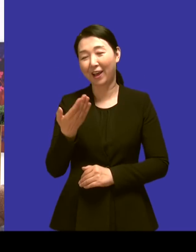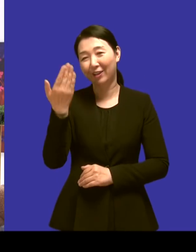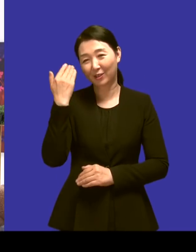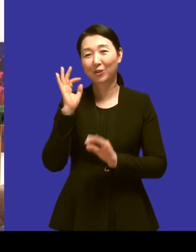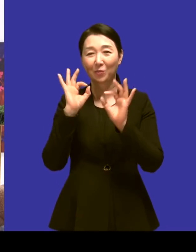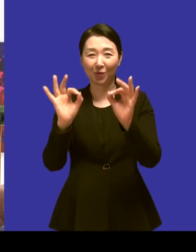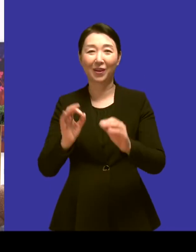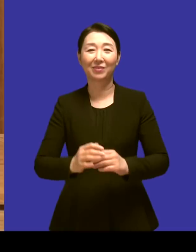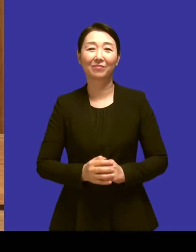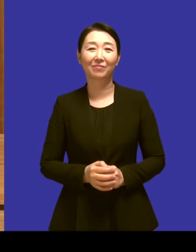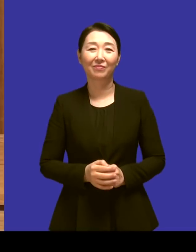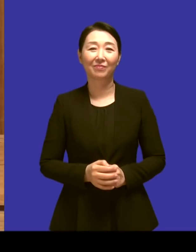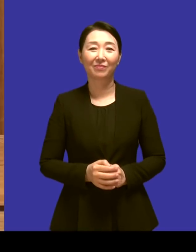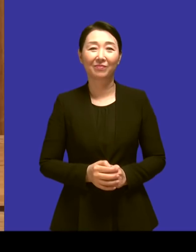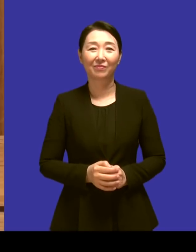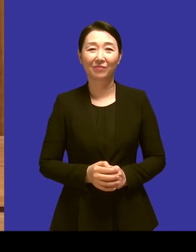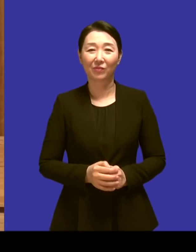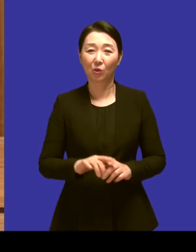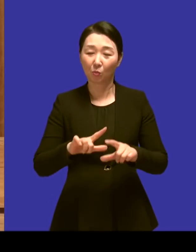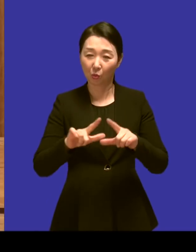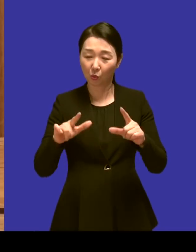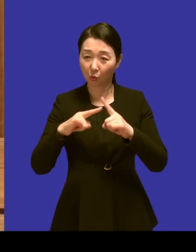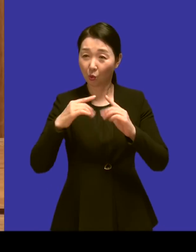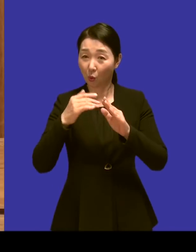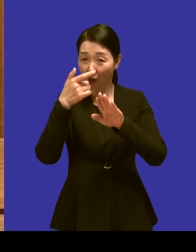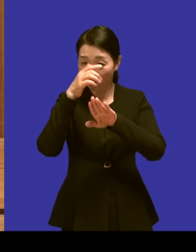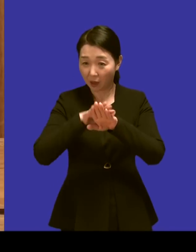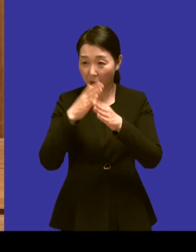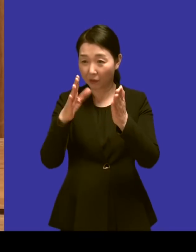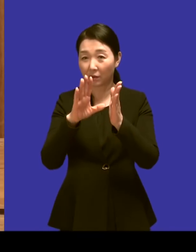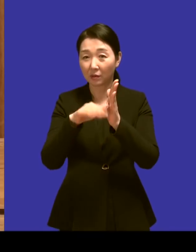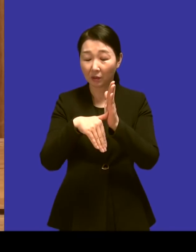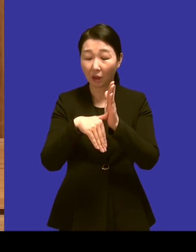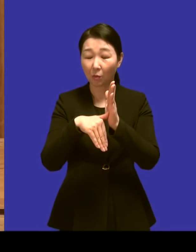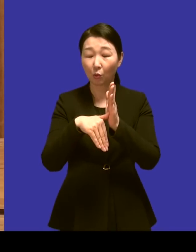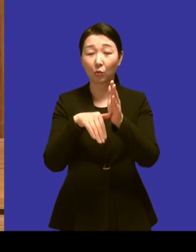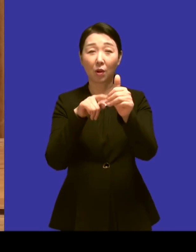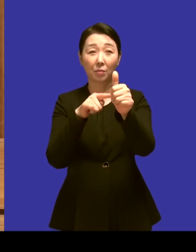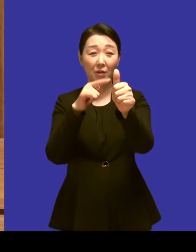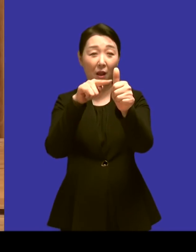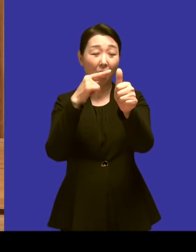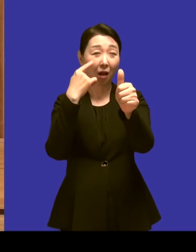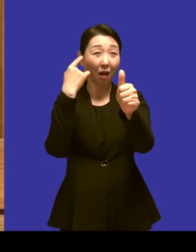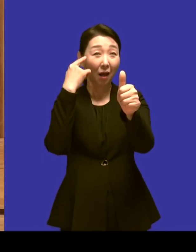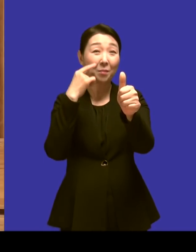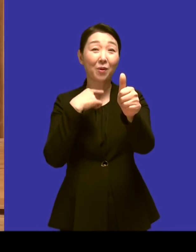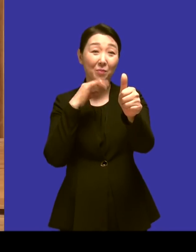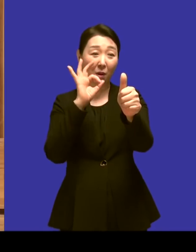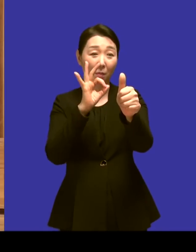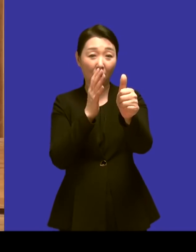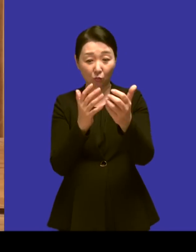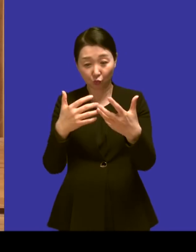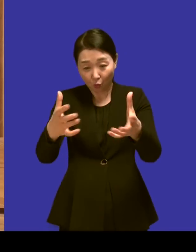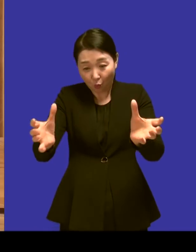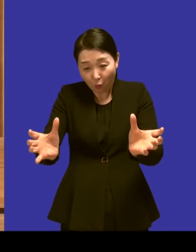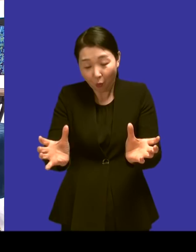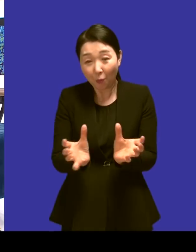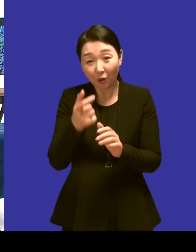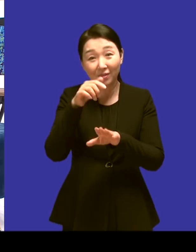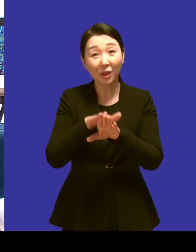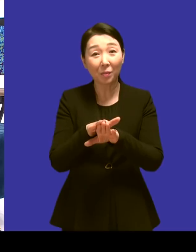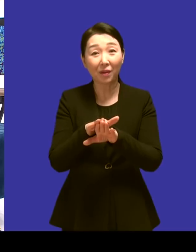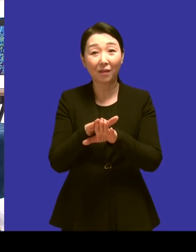혼자 보고. 네. 보통 우리 교회에서 예배를 드리게 되면 아무래도 앞 사람들의 뒤통수를 보게 되는데 저희 다 동그랗게 이렇게 모여서 예배를 보나